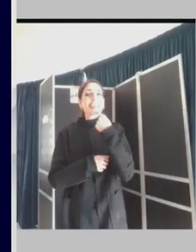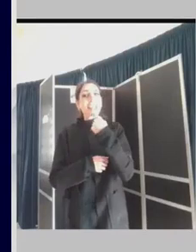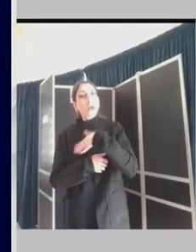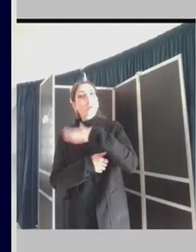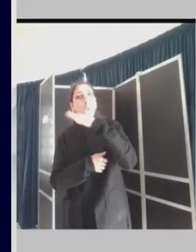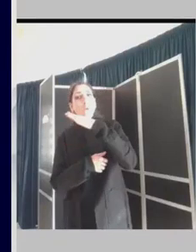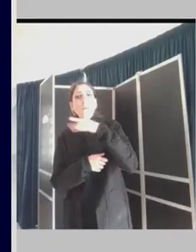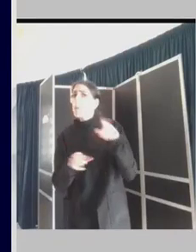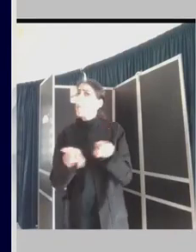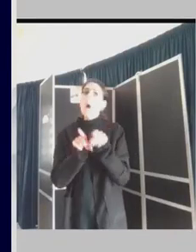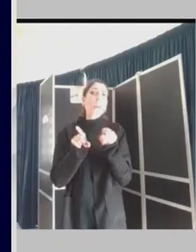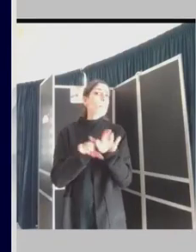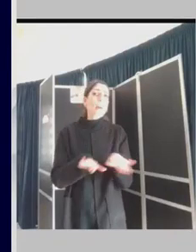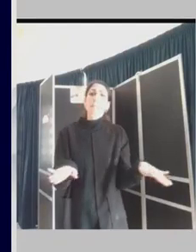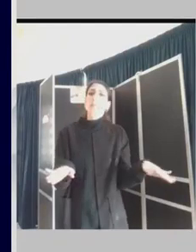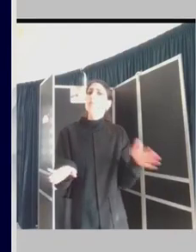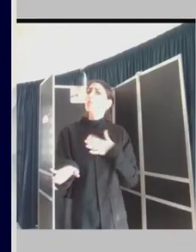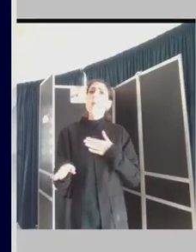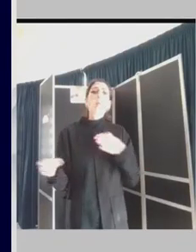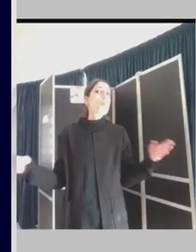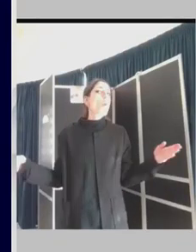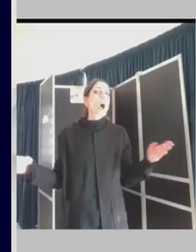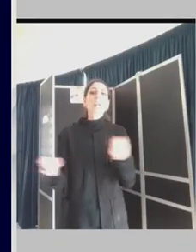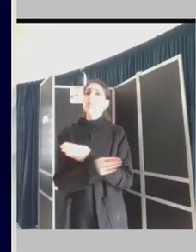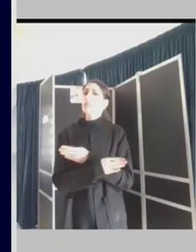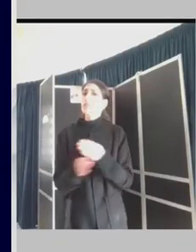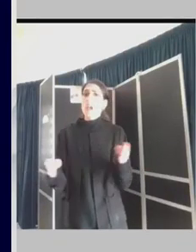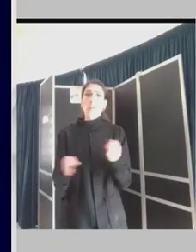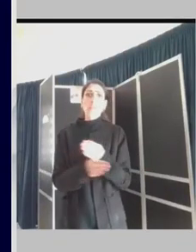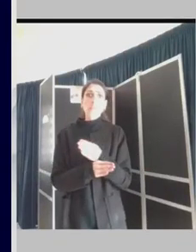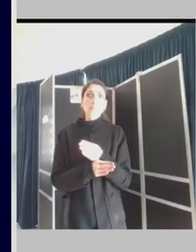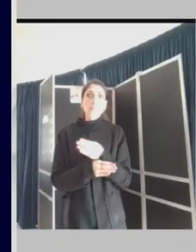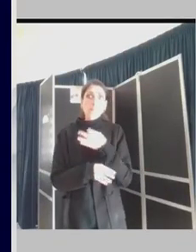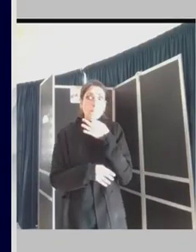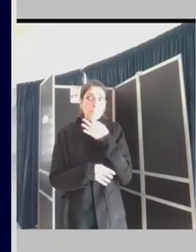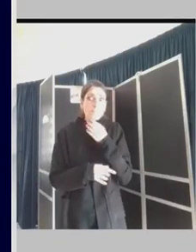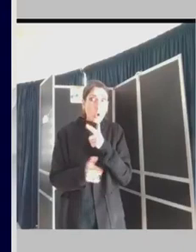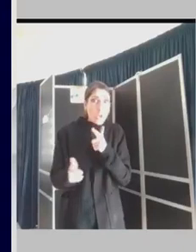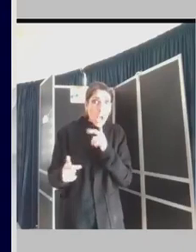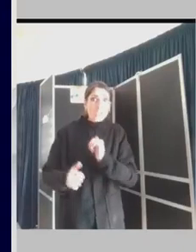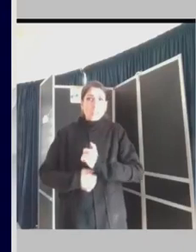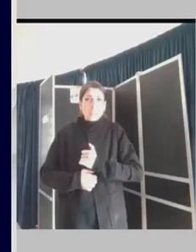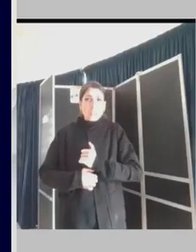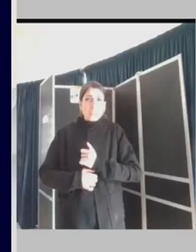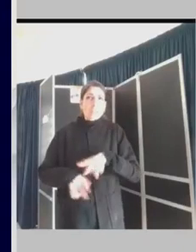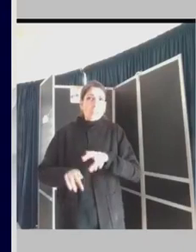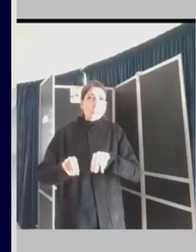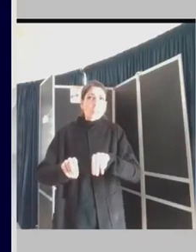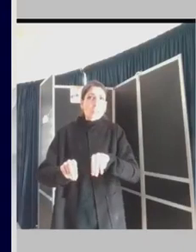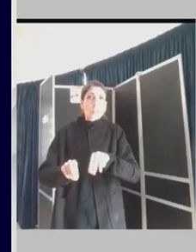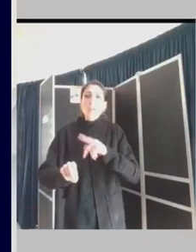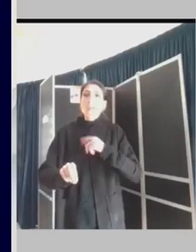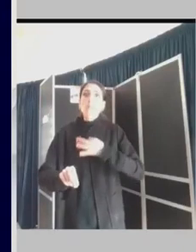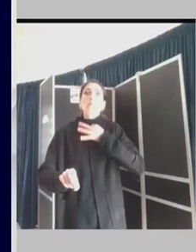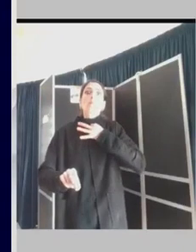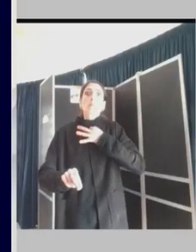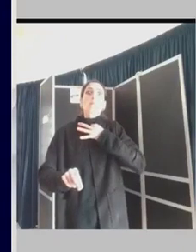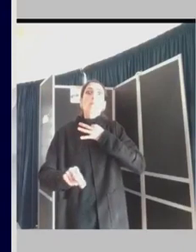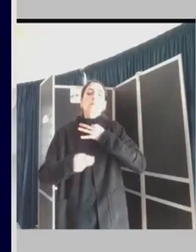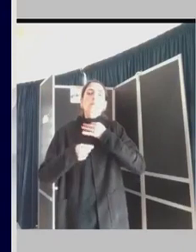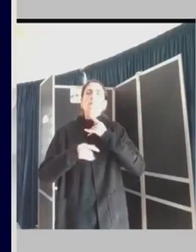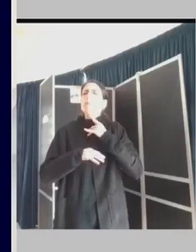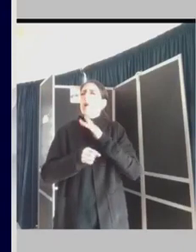cosa, qualsiasi età, se non si riesce si prova più volte, se non si riesce ancora perché magari l'ossessione